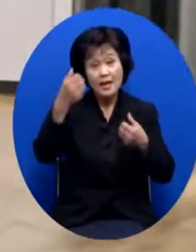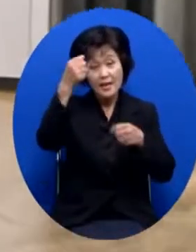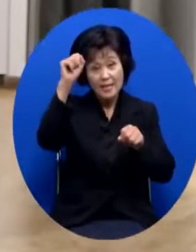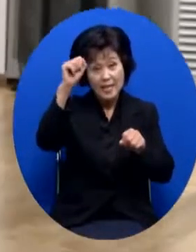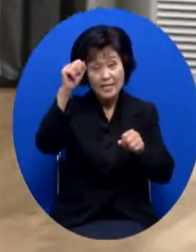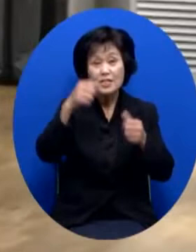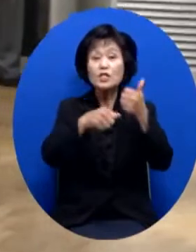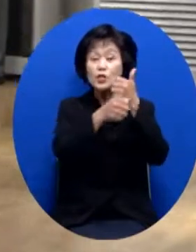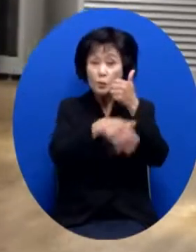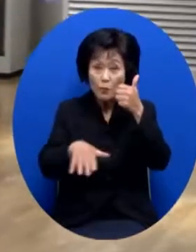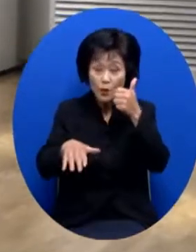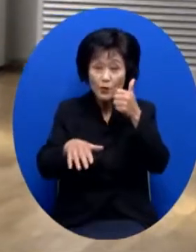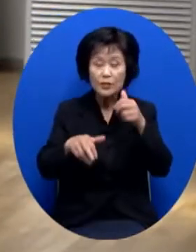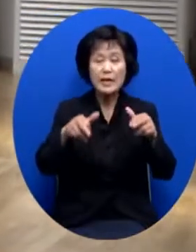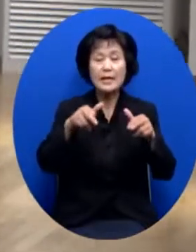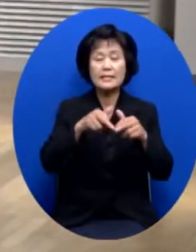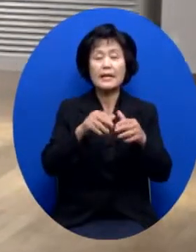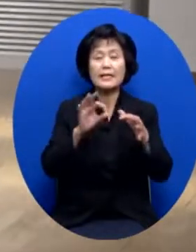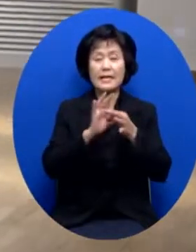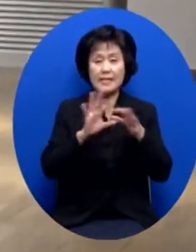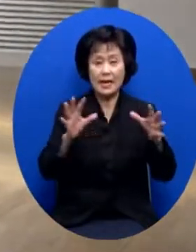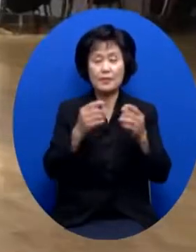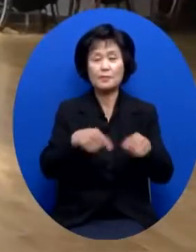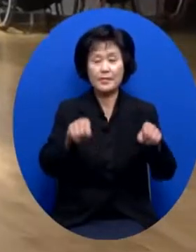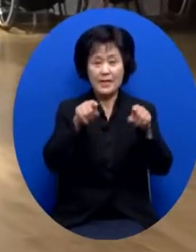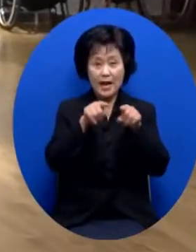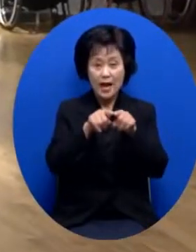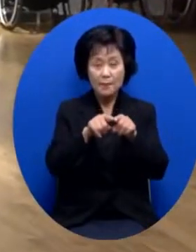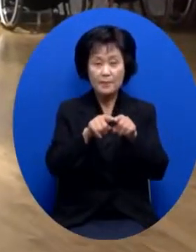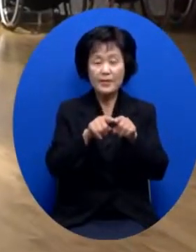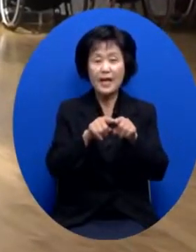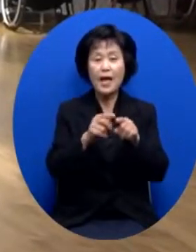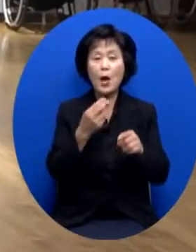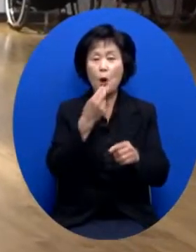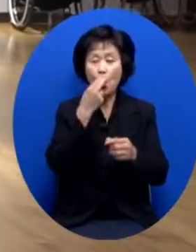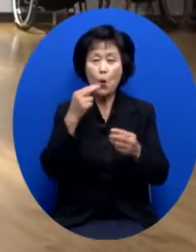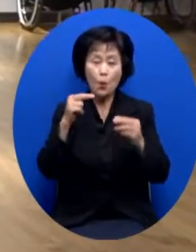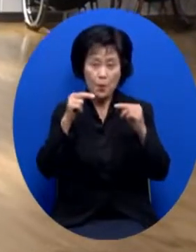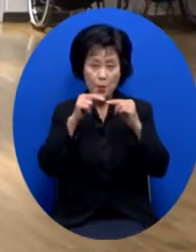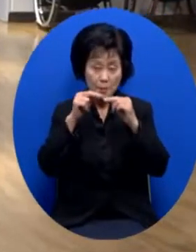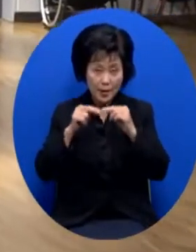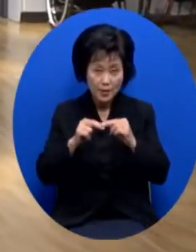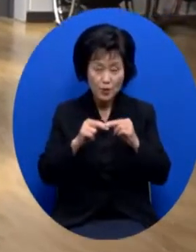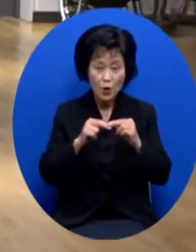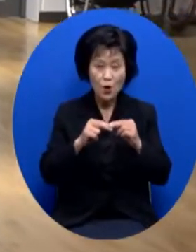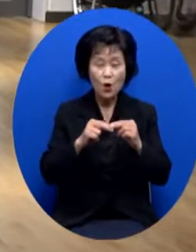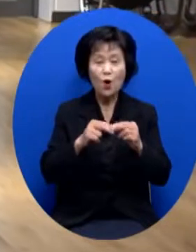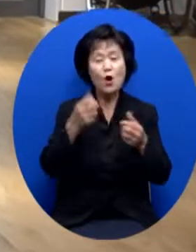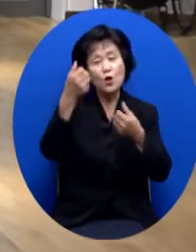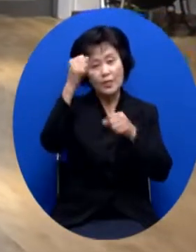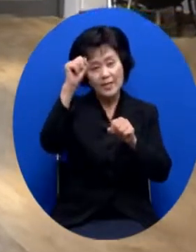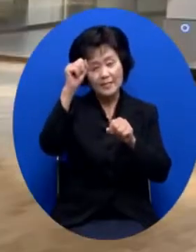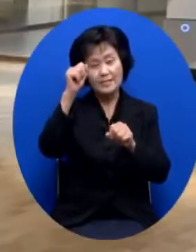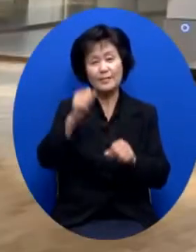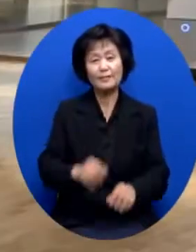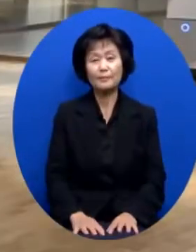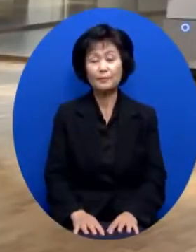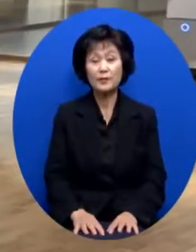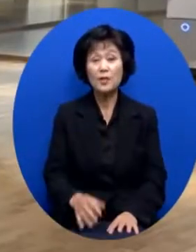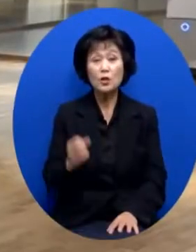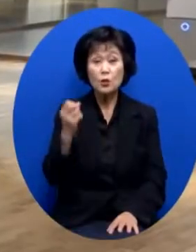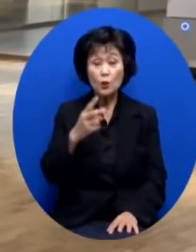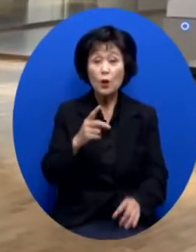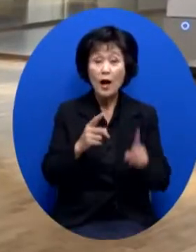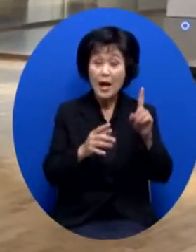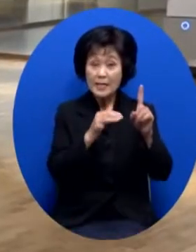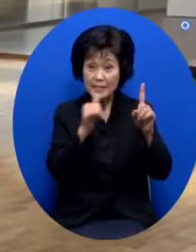사용자와 비장애인이 파트너십을 이루는 콤비, 두 명의 휠체어 사용자가 파트너십을 이루는 듀오 댄스, 그리고 한